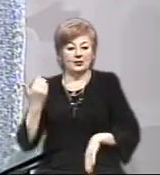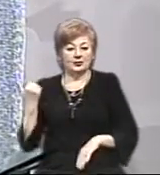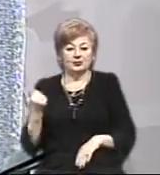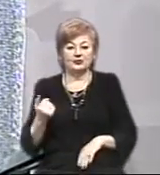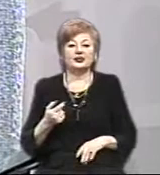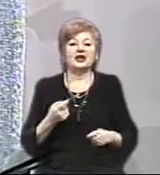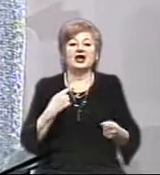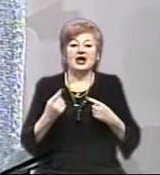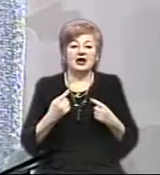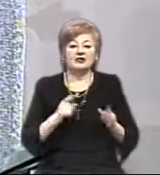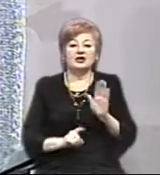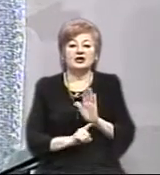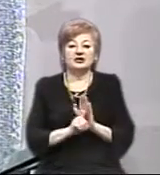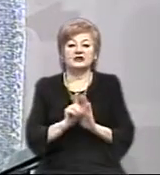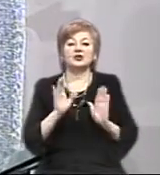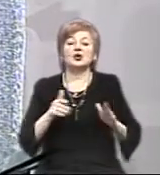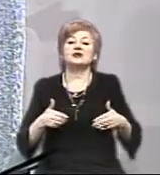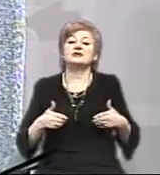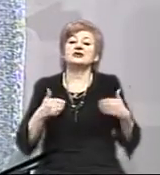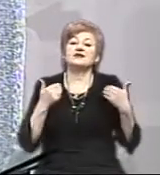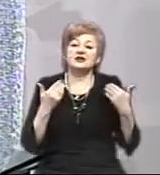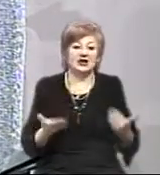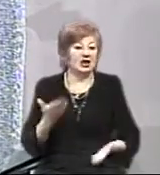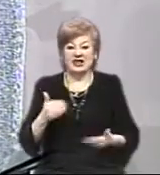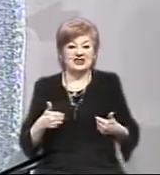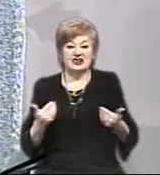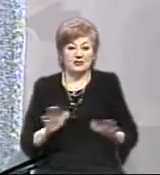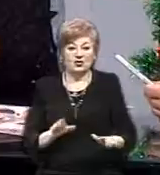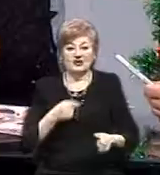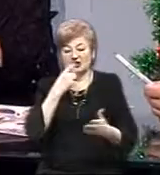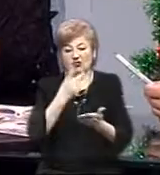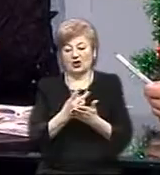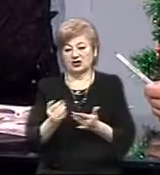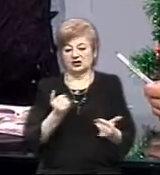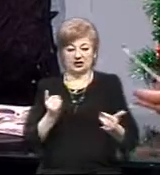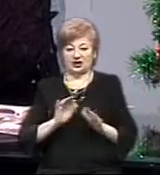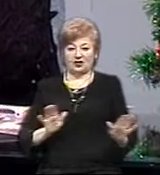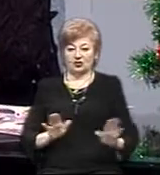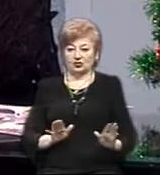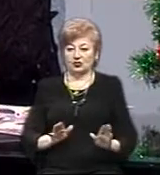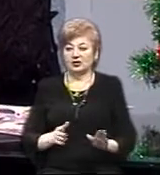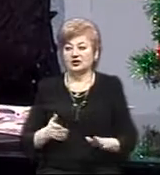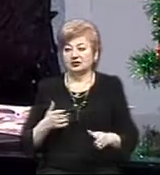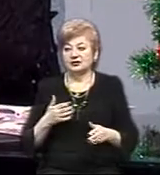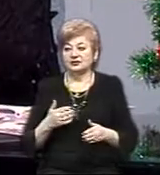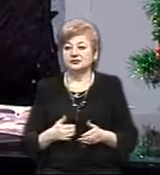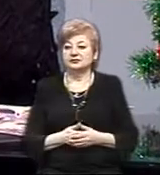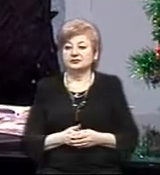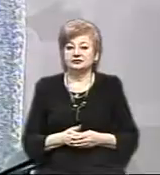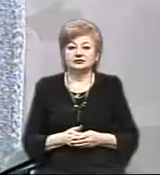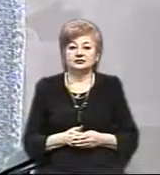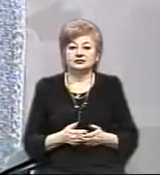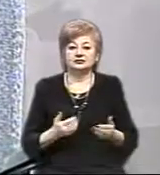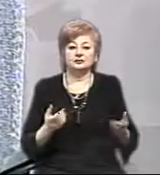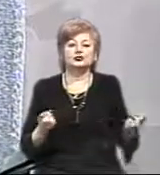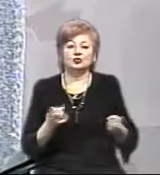Будь-яка розмова завжди починається з привітання. Якщо з вами не привіталися, це показник невігластва. Ну, я думаю, що я від себе. В таких випадках